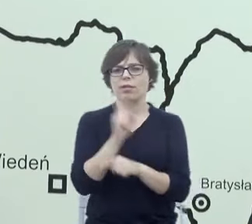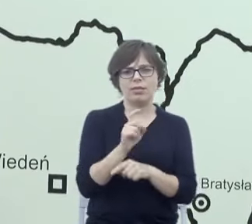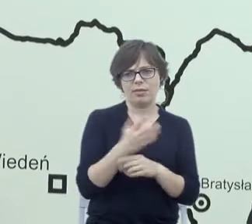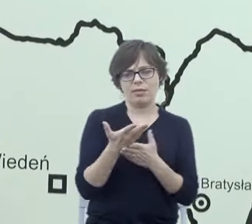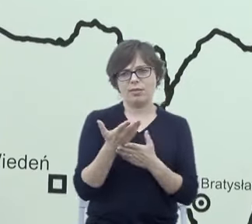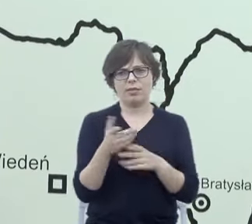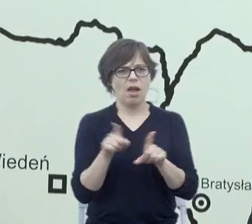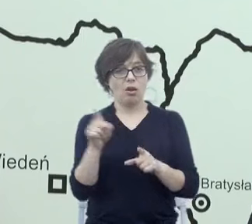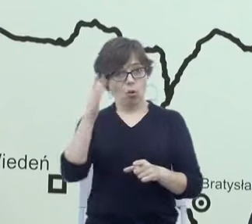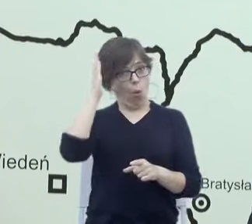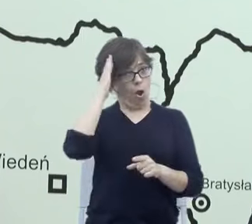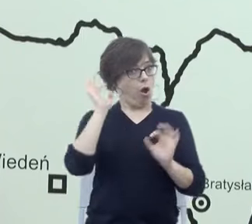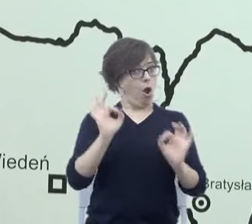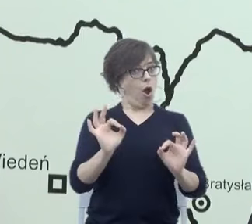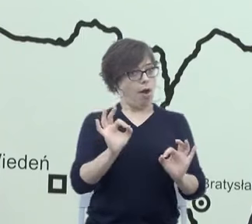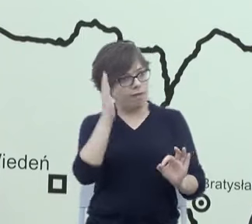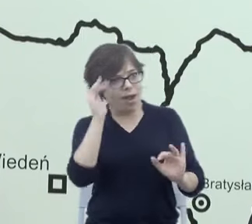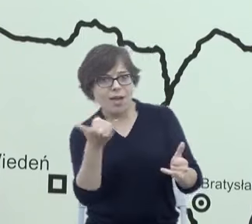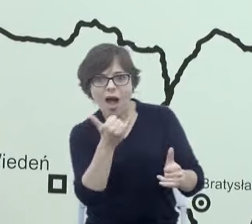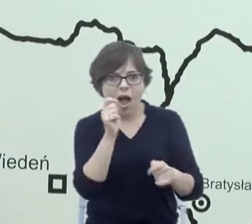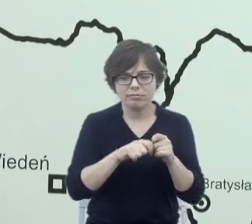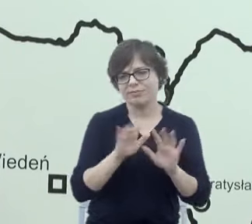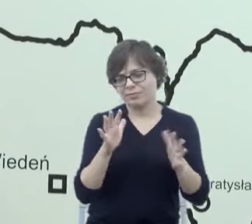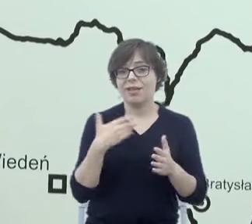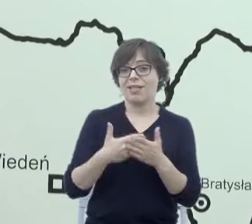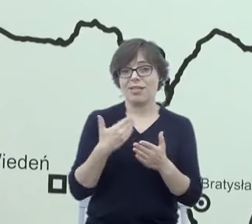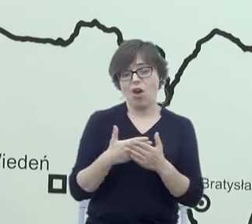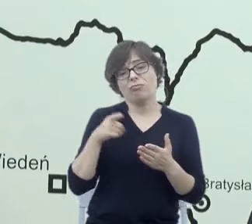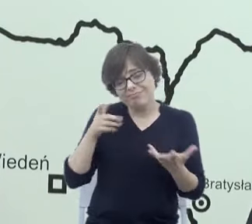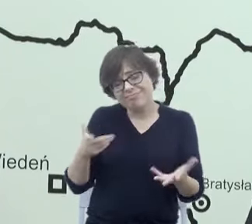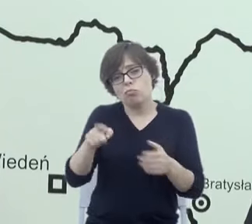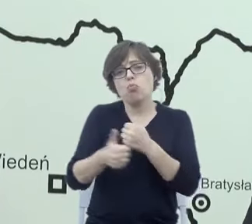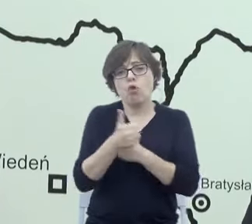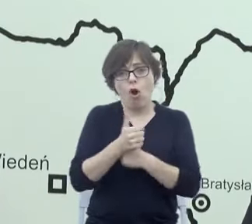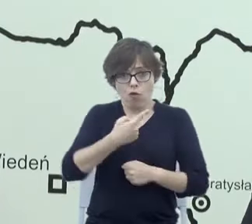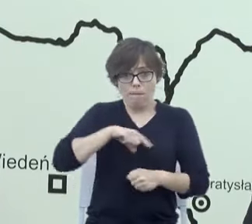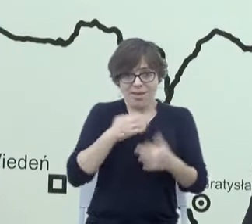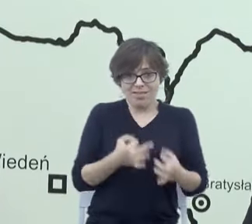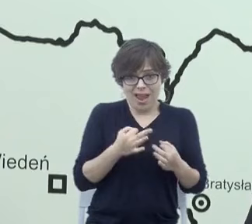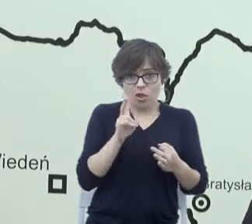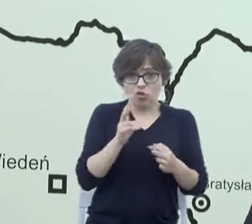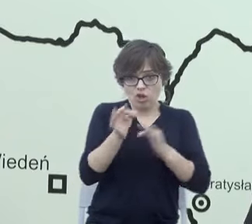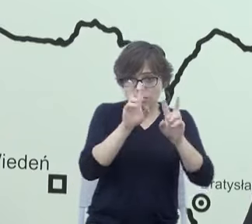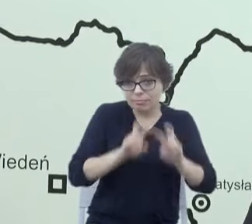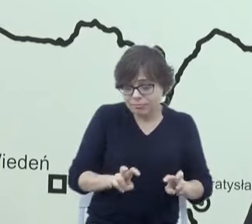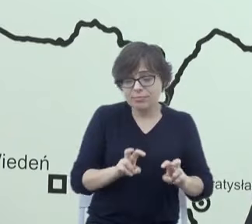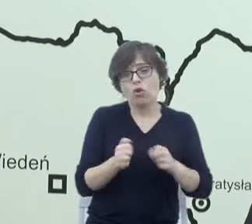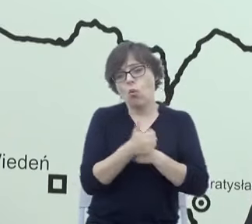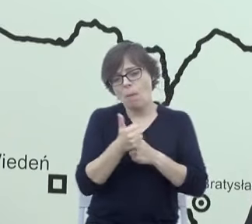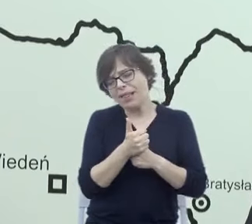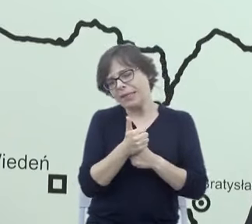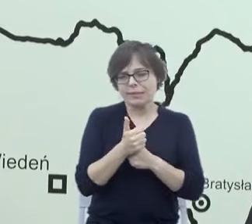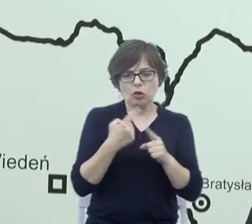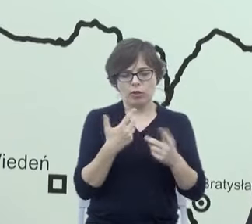dochodzenie. Dlatego no, my historycy mamy słabszy materiał. No ale tak czy inaczej udało się